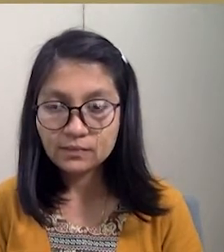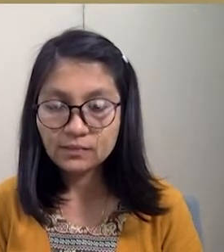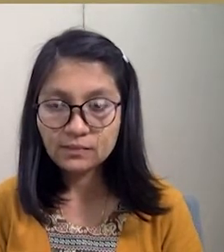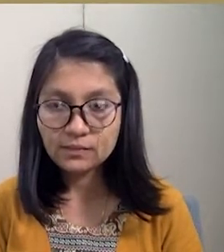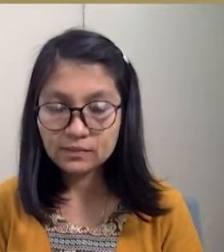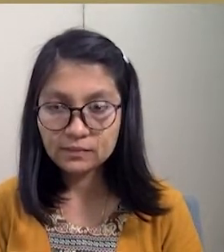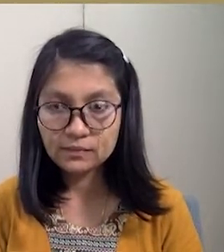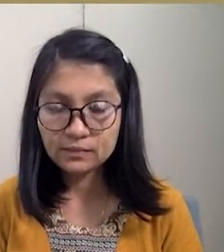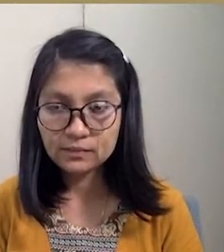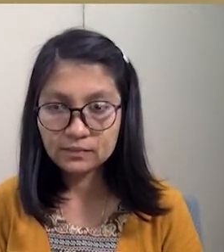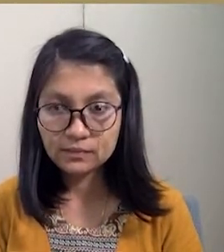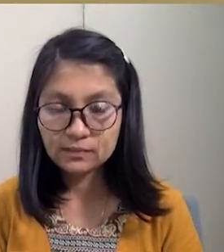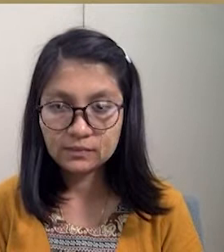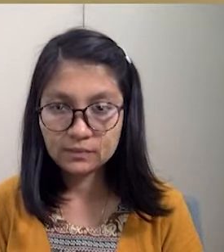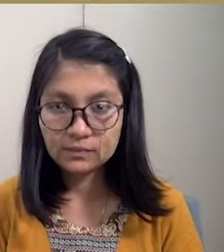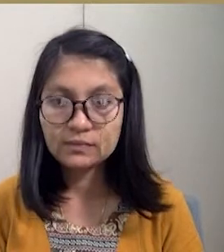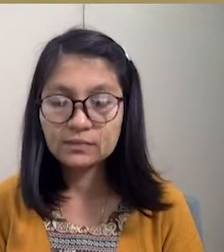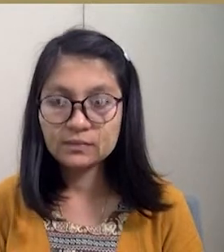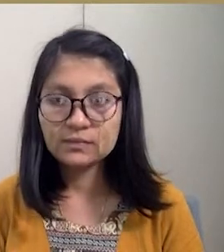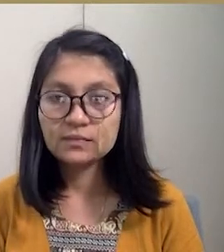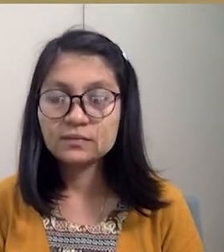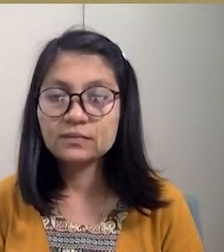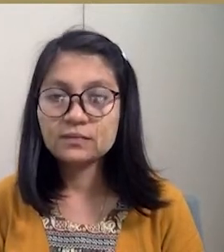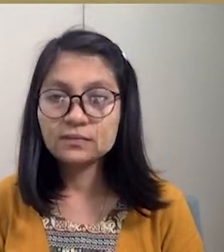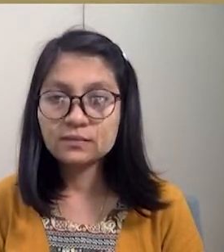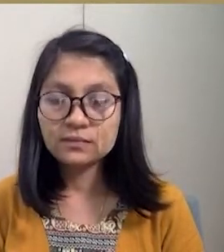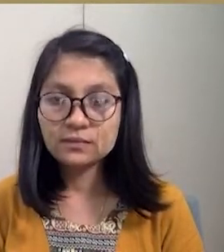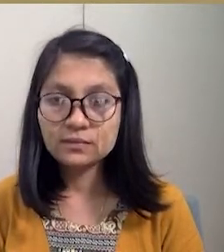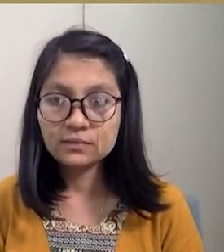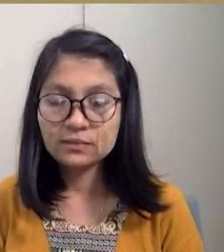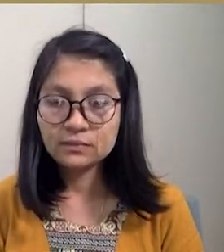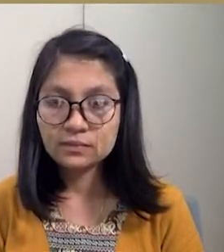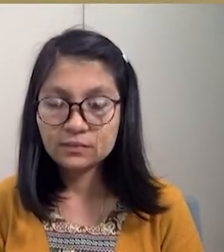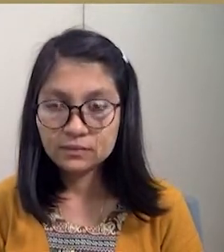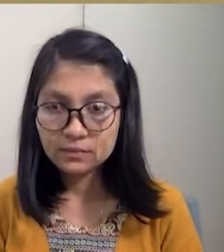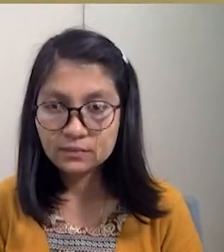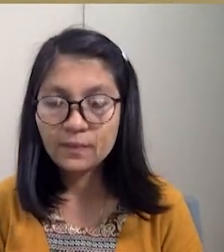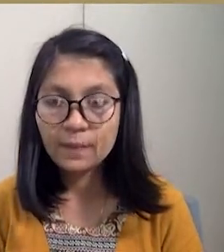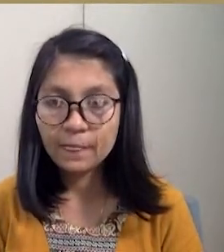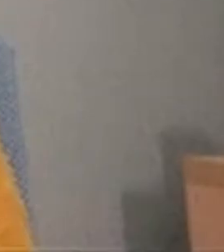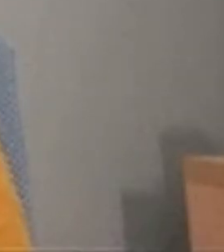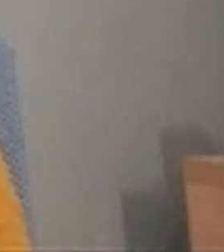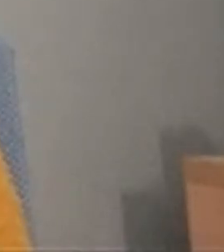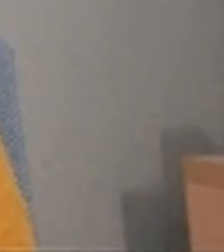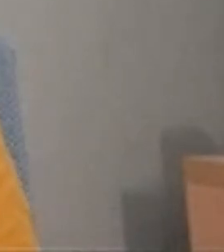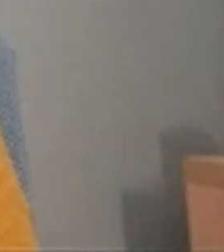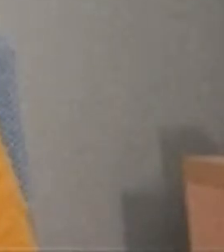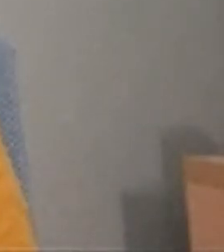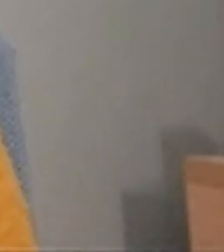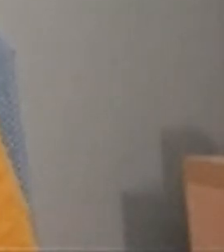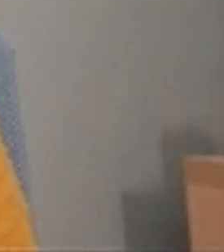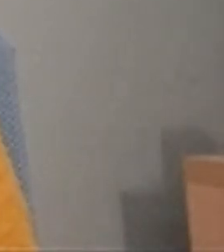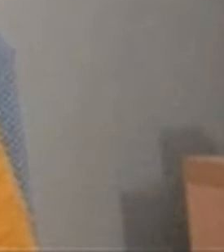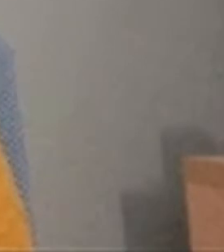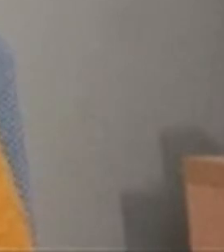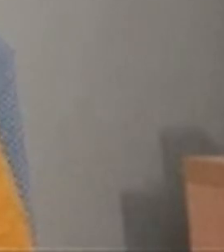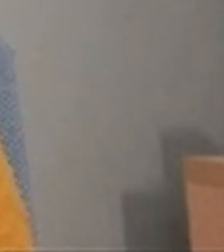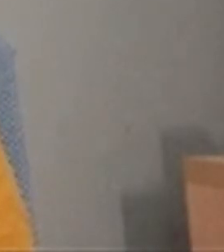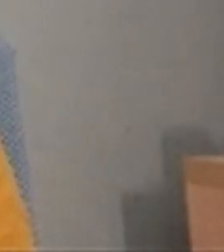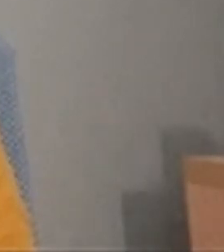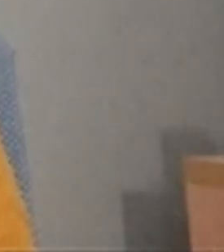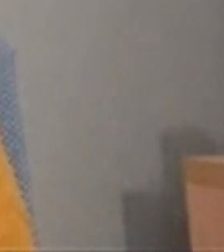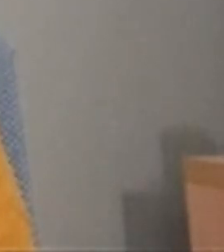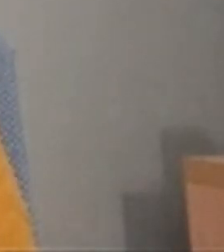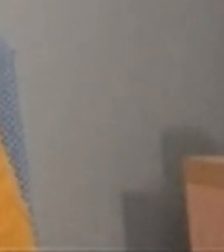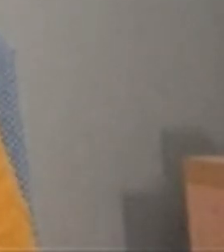အလုပ်ကံမရှိလို့နည်းနည်းဒုက္ခရောက်တဲ့လူတွေအတွက်ဆိုလို့ရှိရင်ဟာစားရေးတော်ရေးရတော့ဒါပရိုက်ကအသိနေသက်ဆိုင်ရာအာဏာပိုင်တွေကနေ